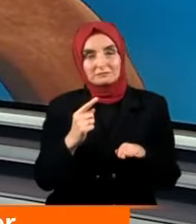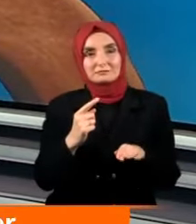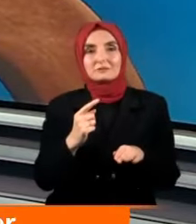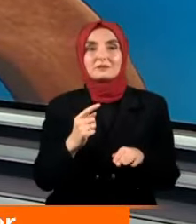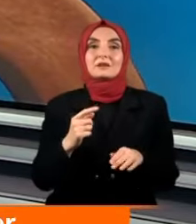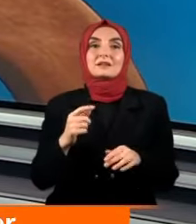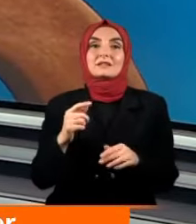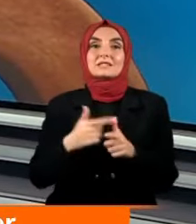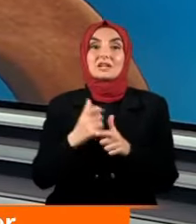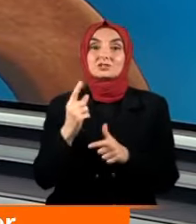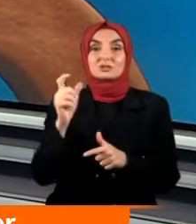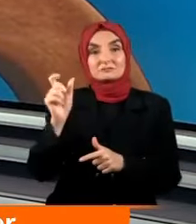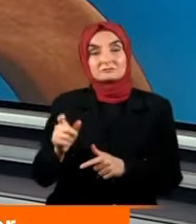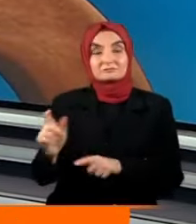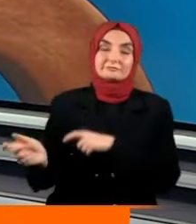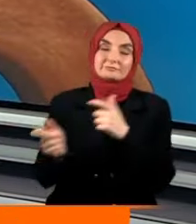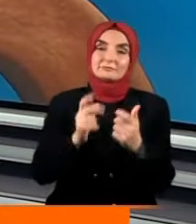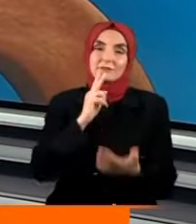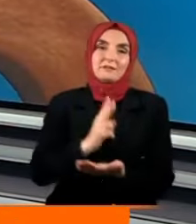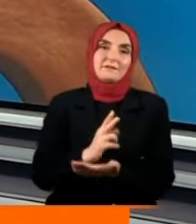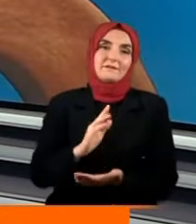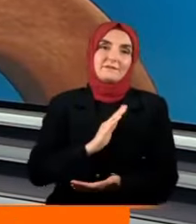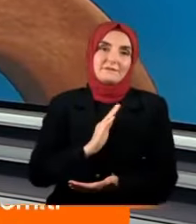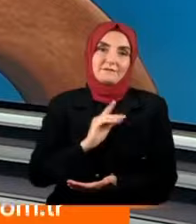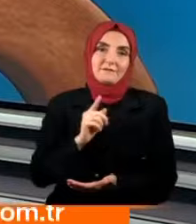dertli ev sahipleri için de emsal oldu.